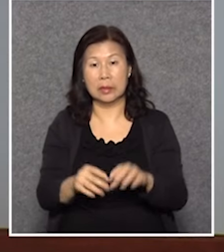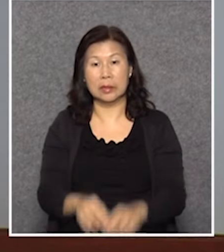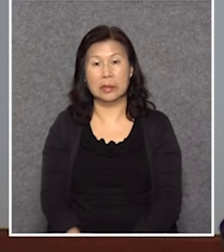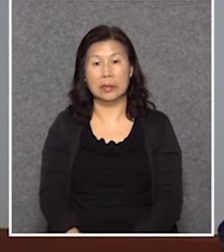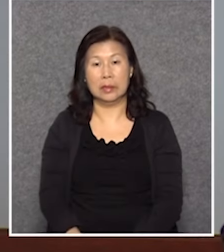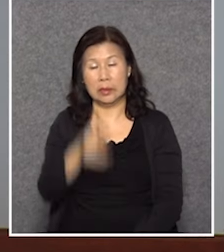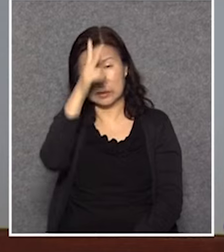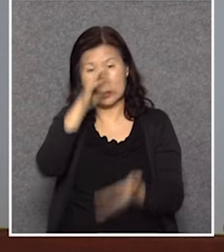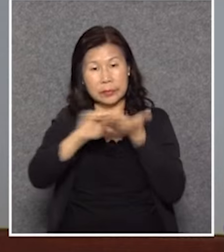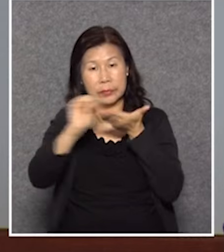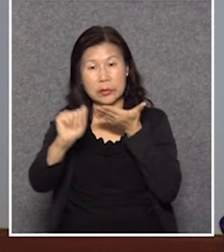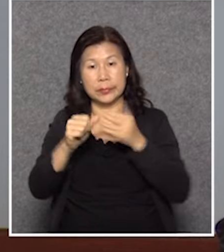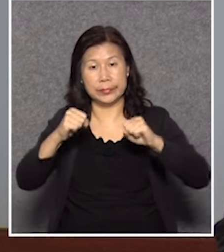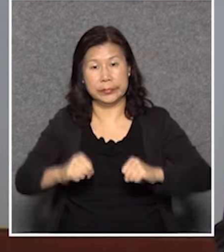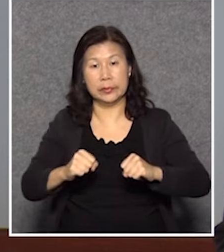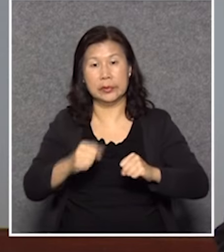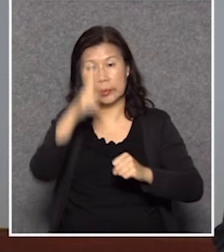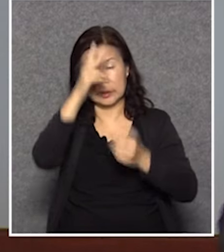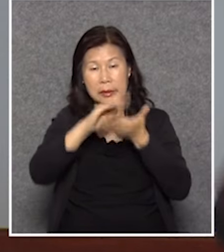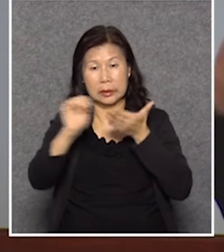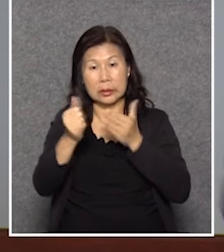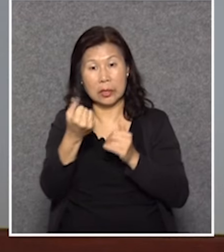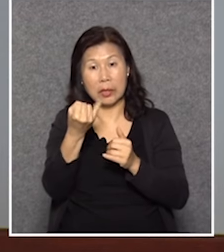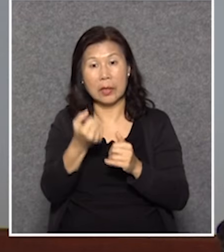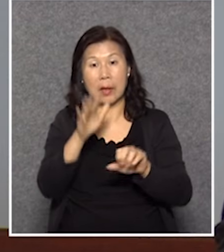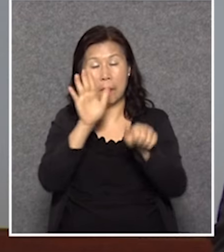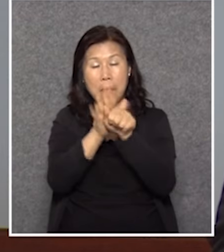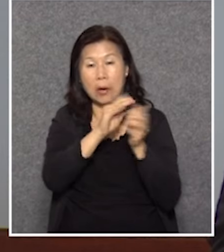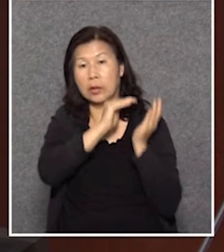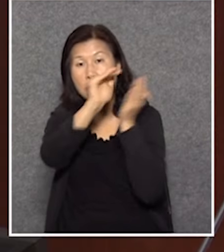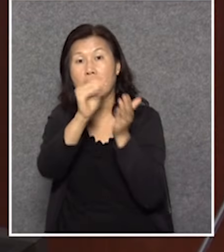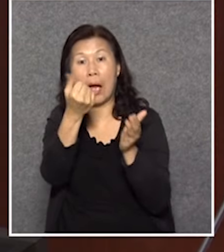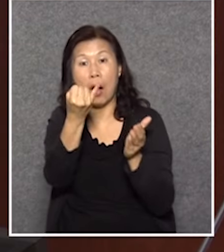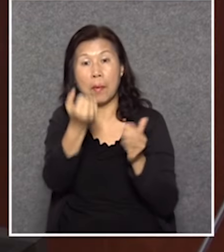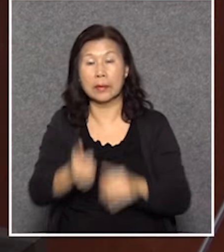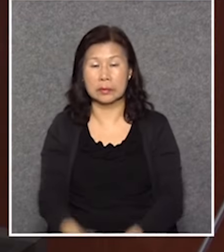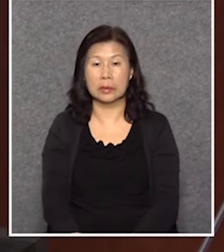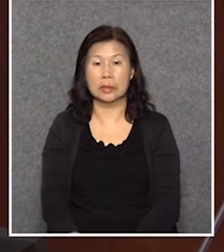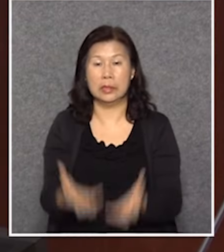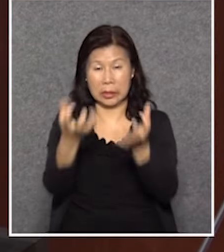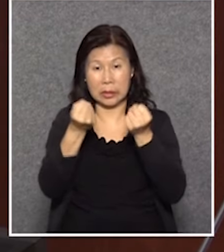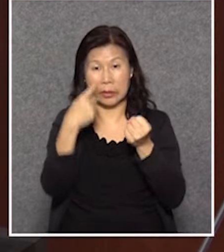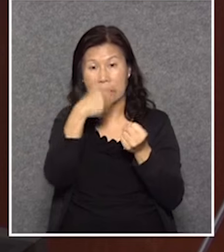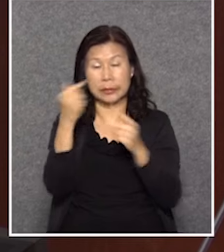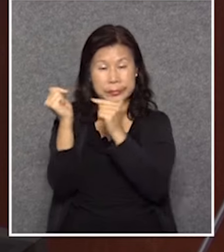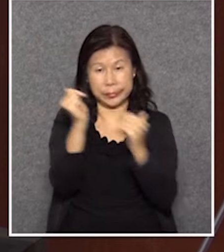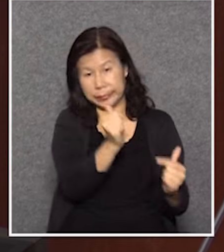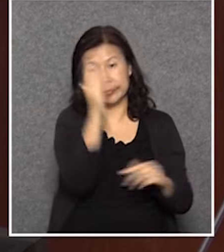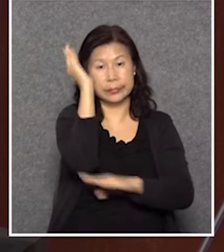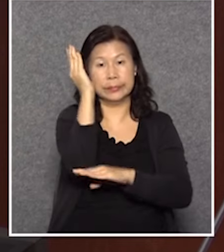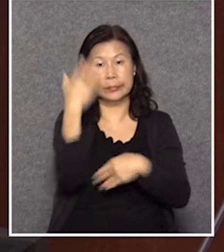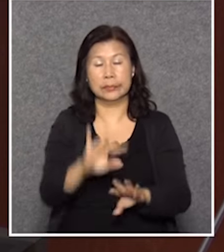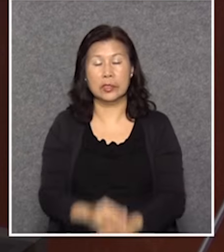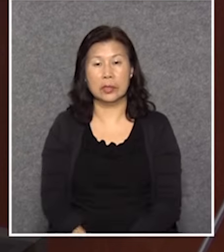客啊？咁够政治兼客够未啊？帮人托嘢得唔得啊？ 你收翻你嘅说话，你继续发言。 咪咯，嗱，我而家唔